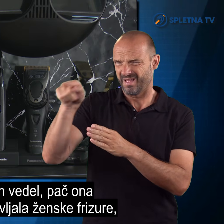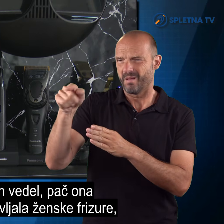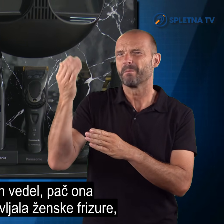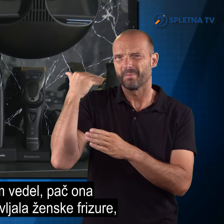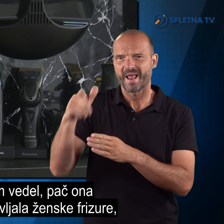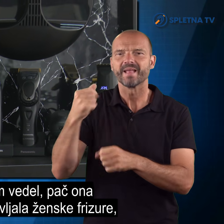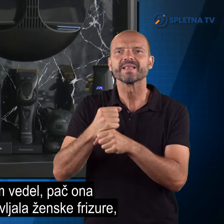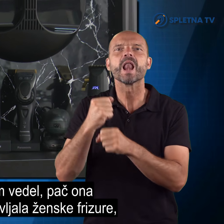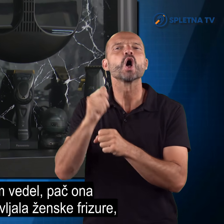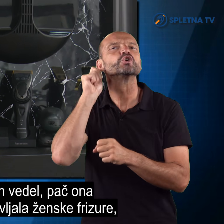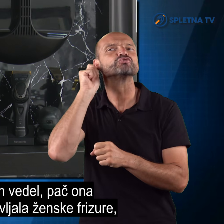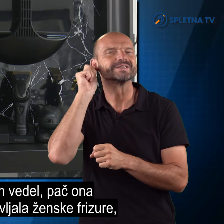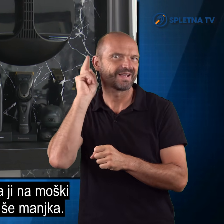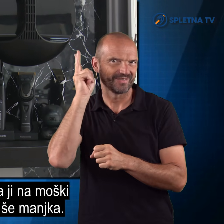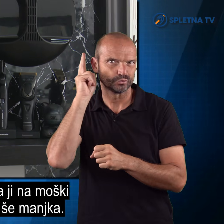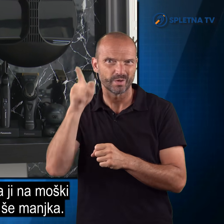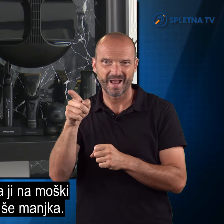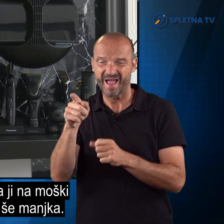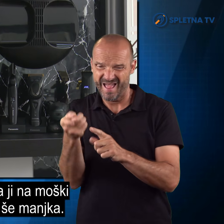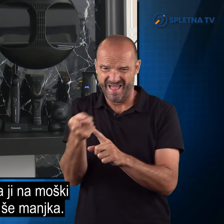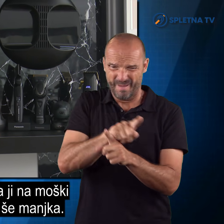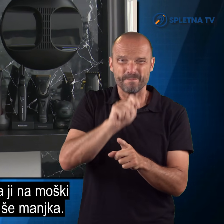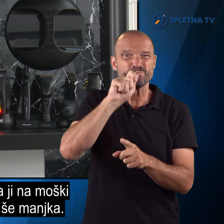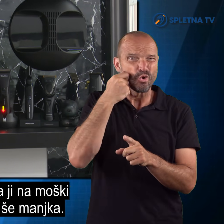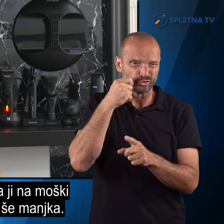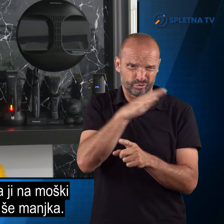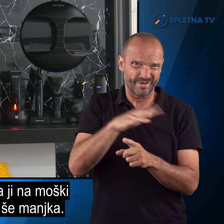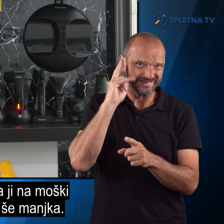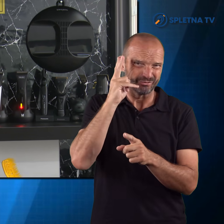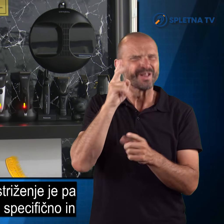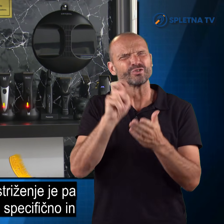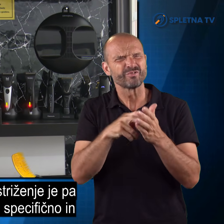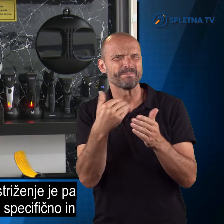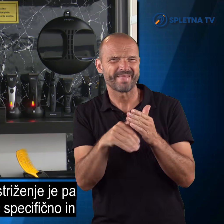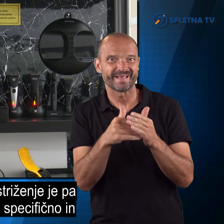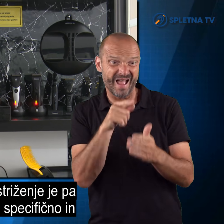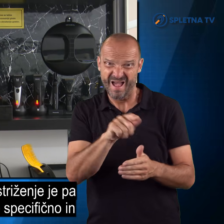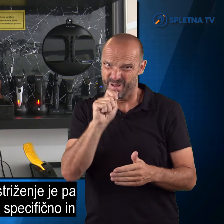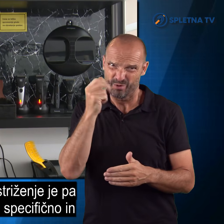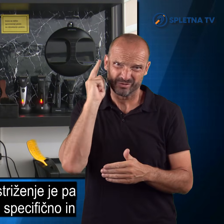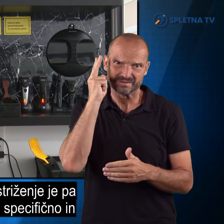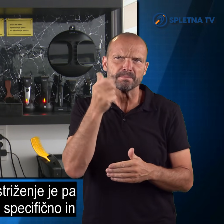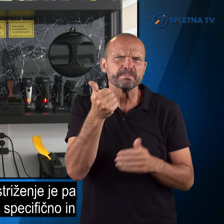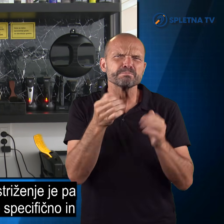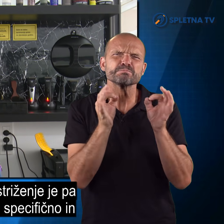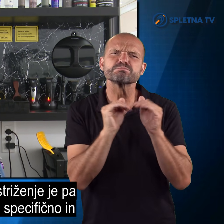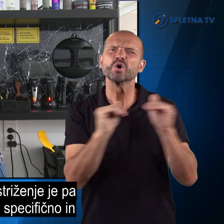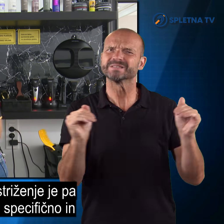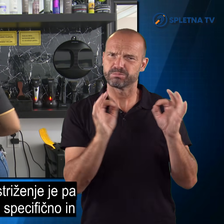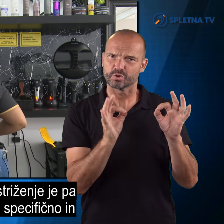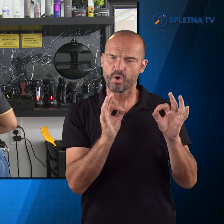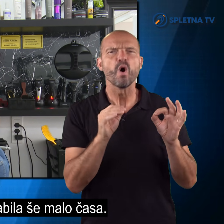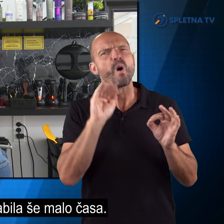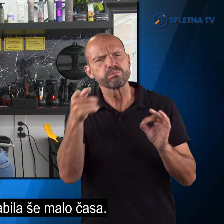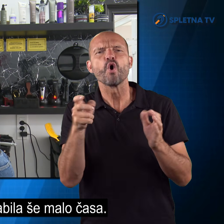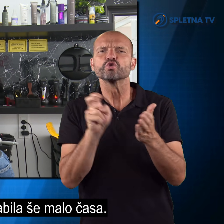opravljala ženske frizure, tako da je na moški strani še manjka. Moško striženje je pa kar zelo specifično